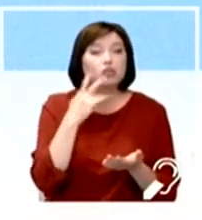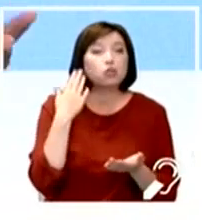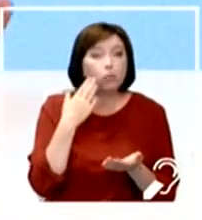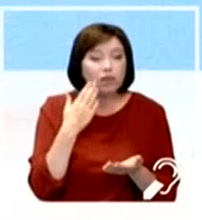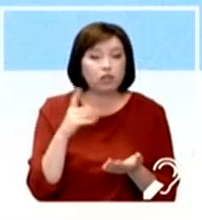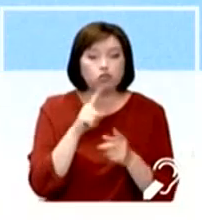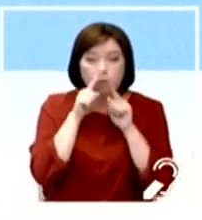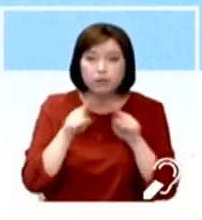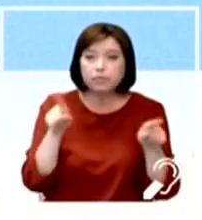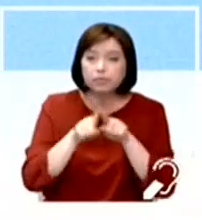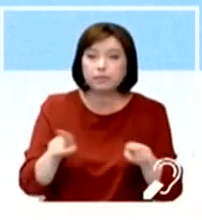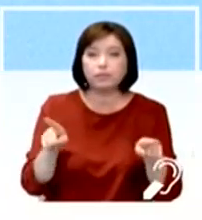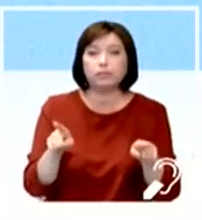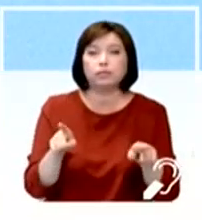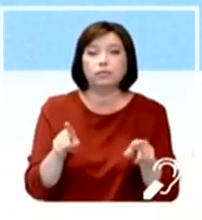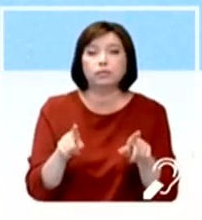a promova